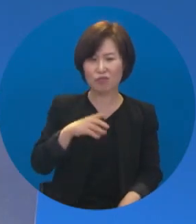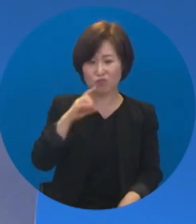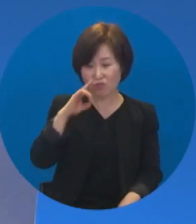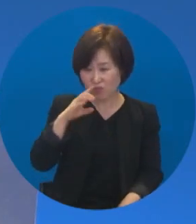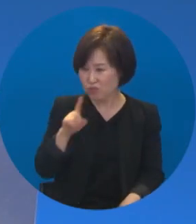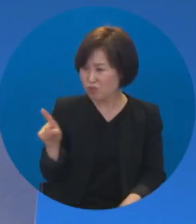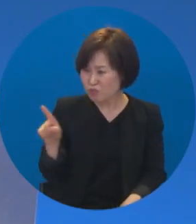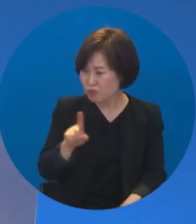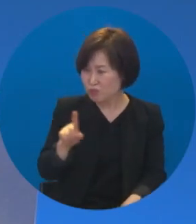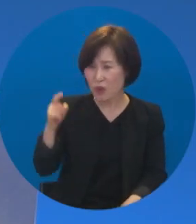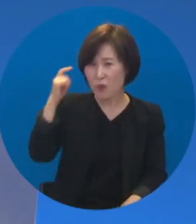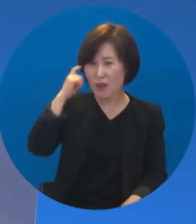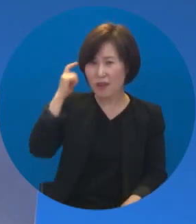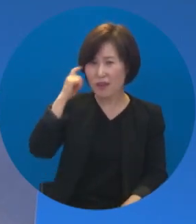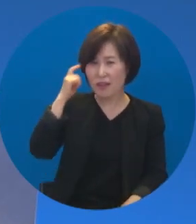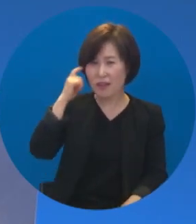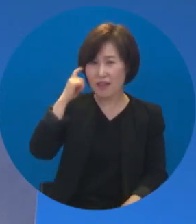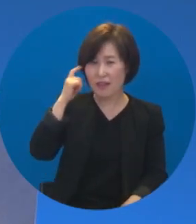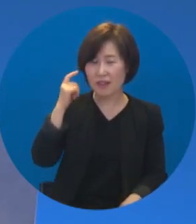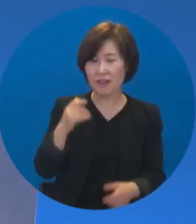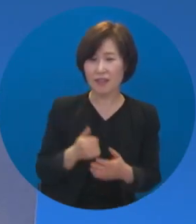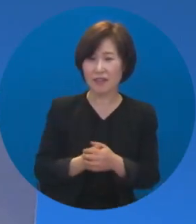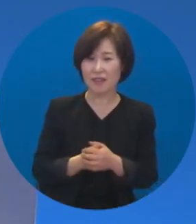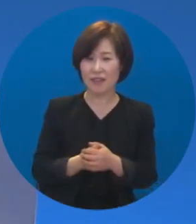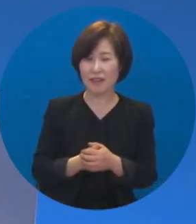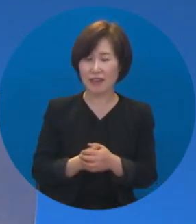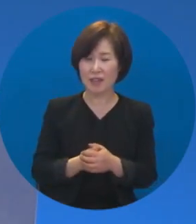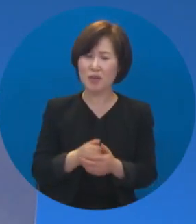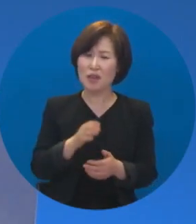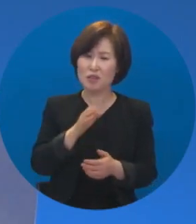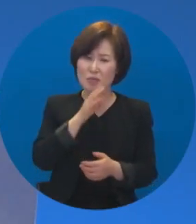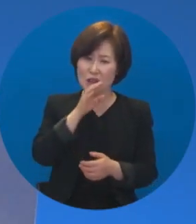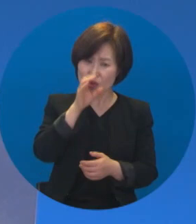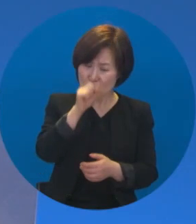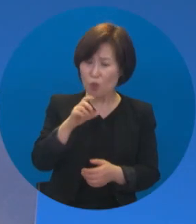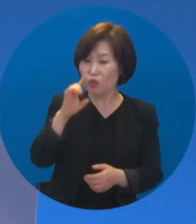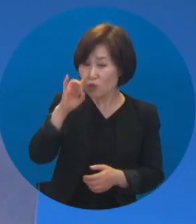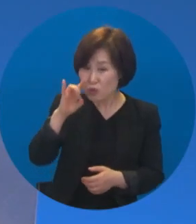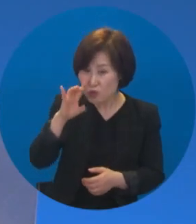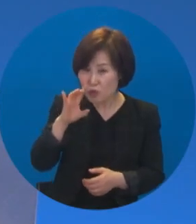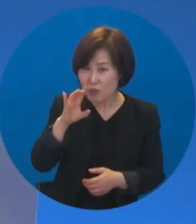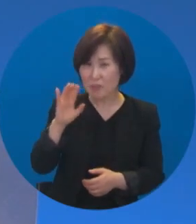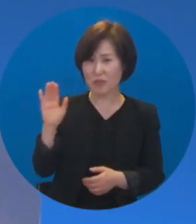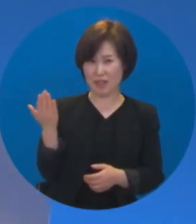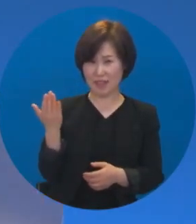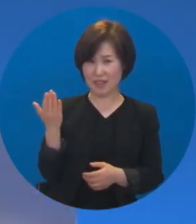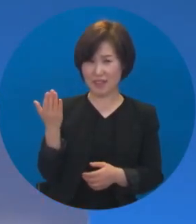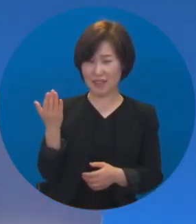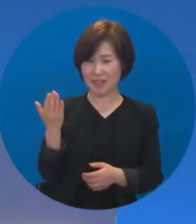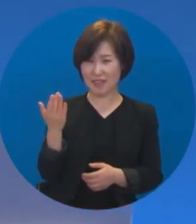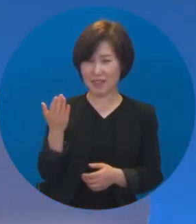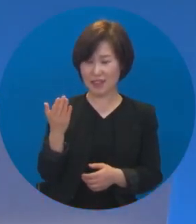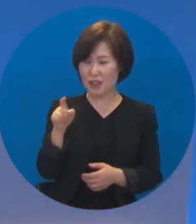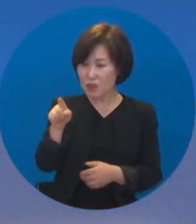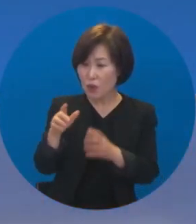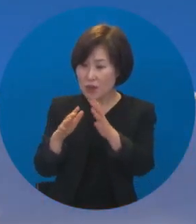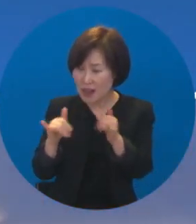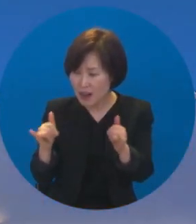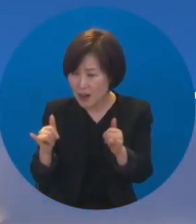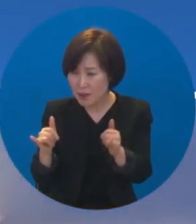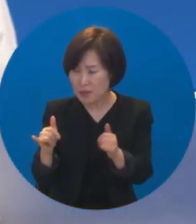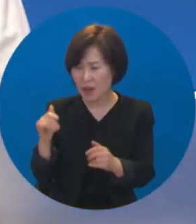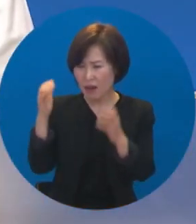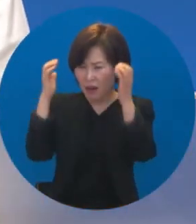왜 저럴까? 그런데 그게 정말 좋은 동기의 궁금증이 되어야겠죠. 내가 아는 이 사람이 정말 고난